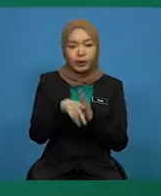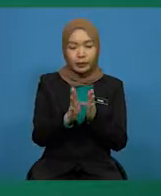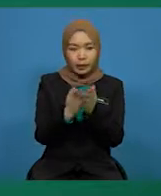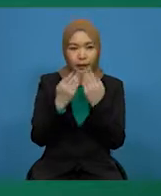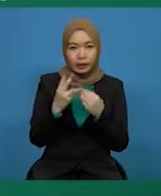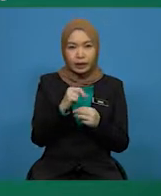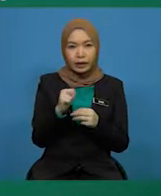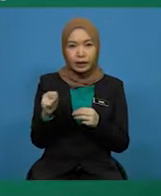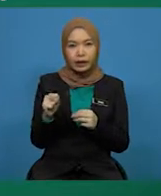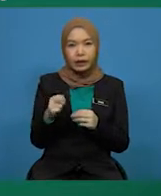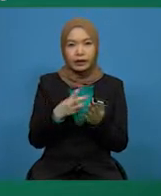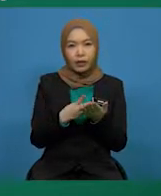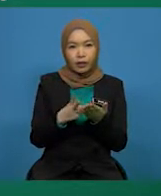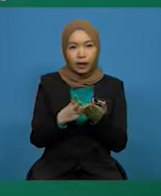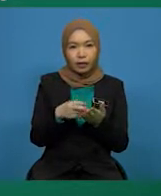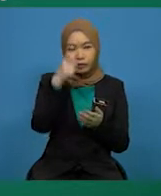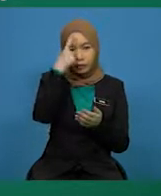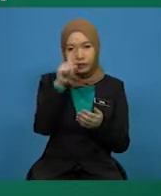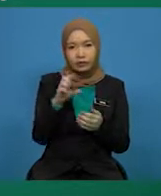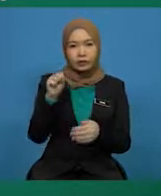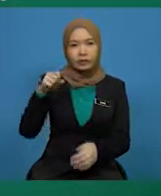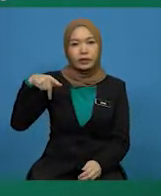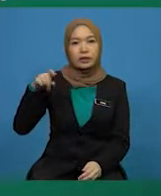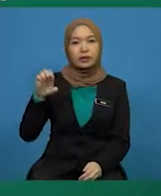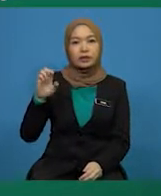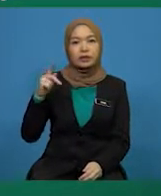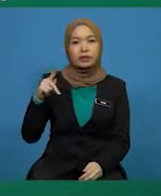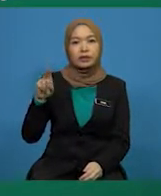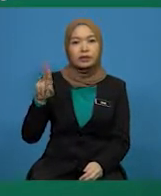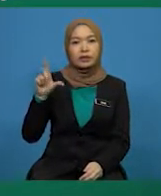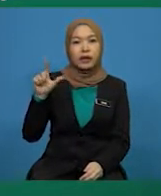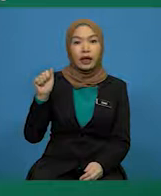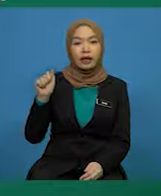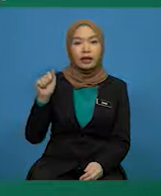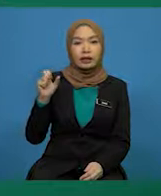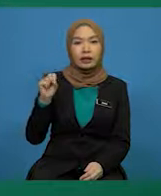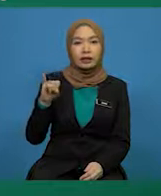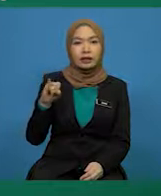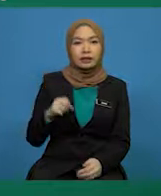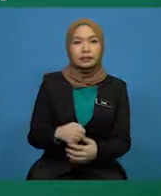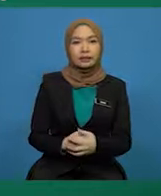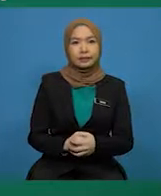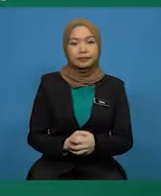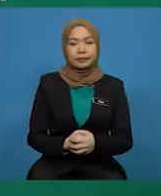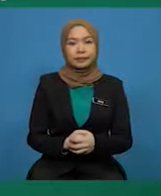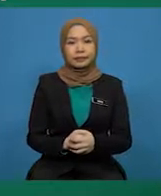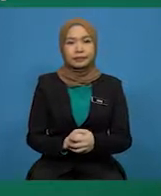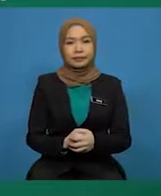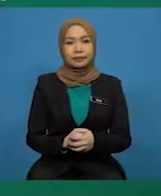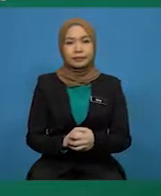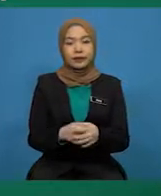untuk spekulasi. Dan yang ketiga, permintaan wang dalam pasaran diperolehi dengan